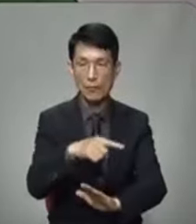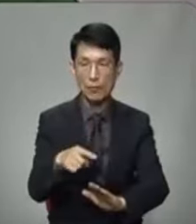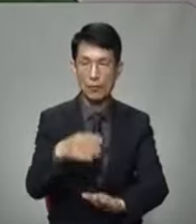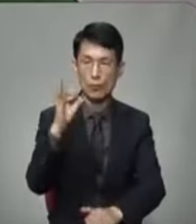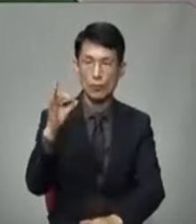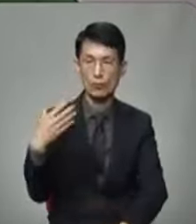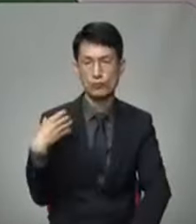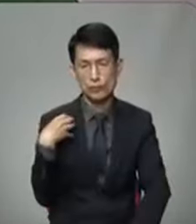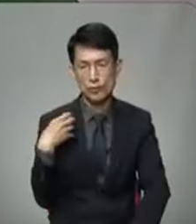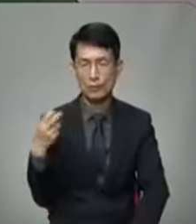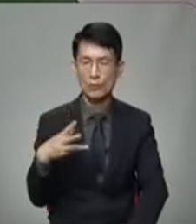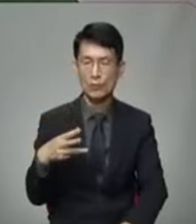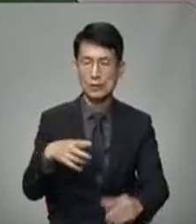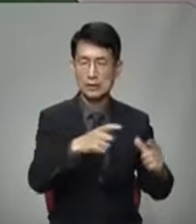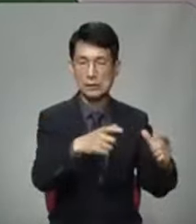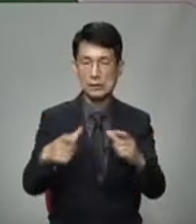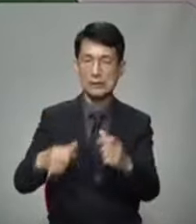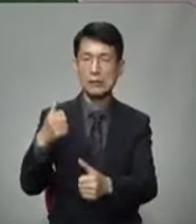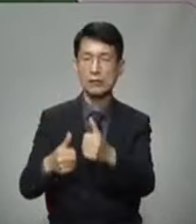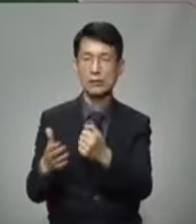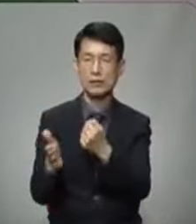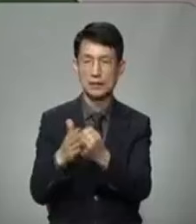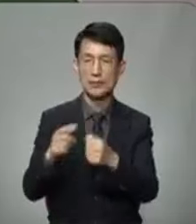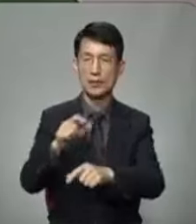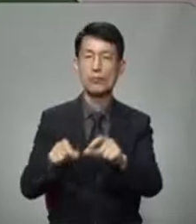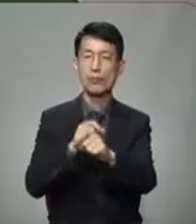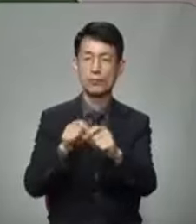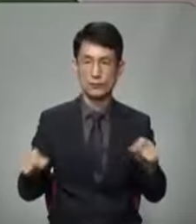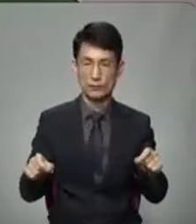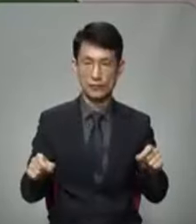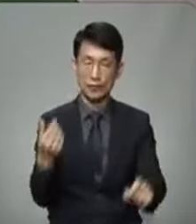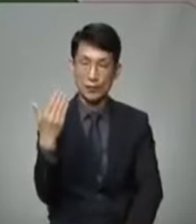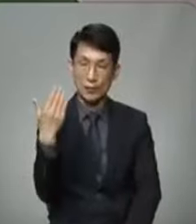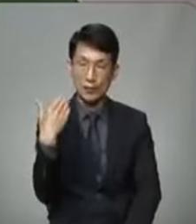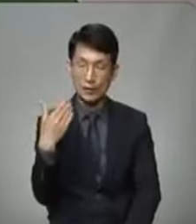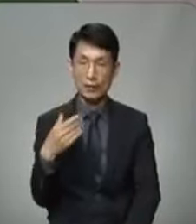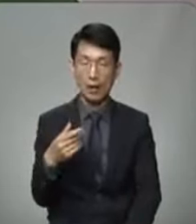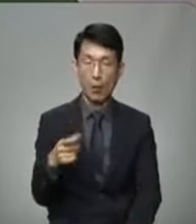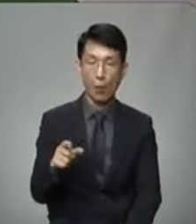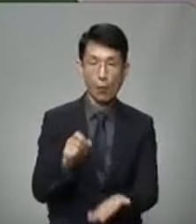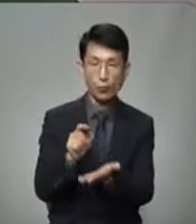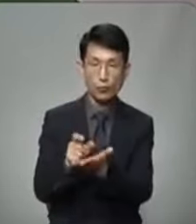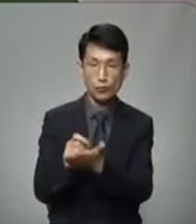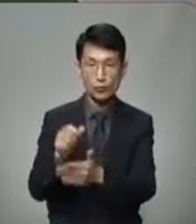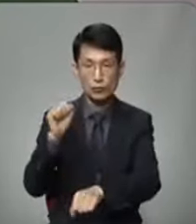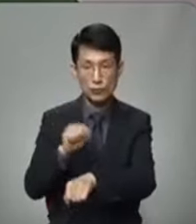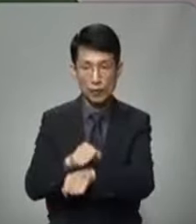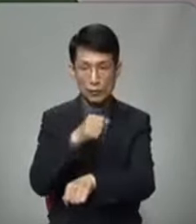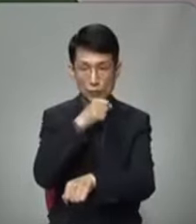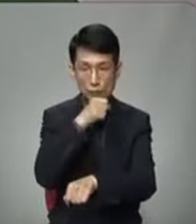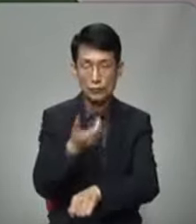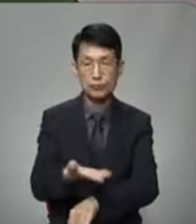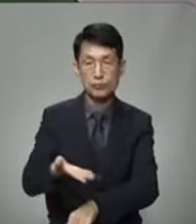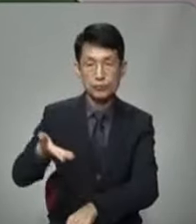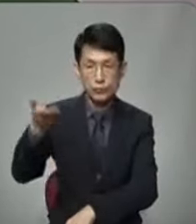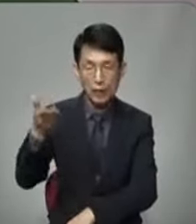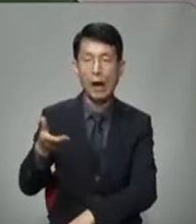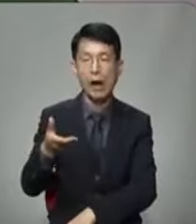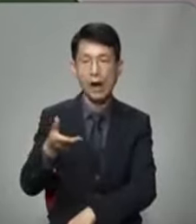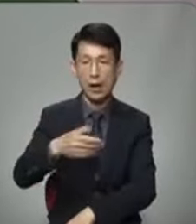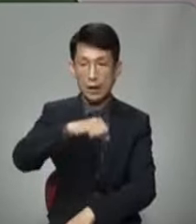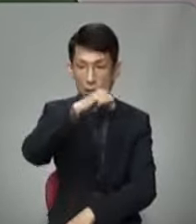등으로 잠정 중단됐는데요. 강원FC가 최근 선전을 이어가는 가운데 강원도 예산 없이도 축구 전용